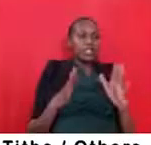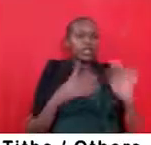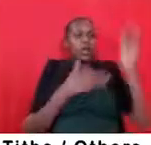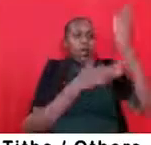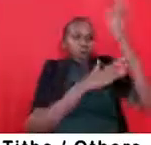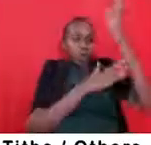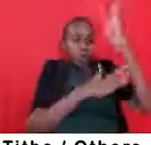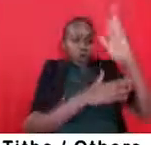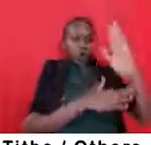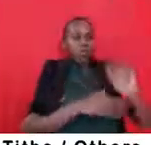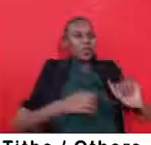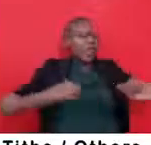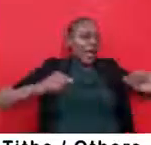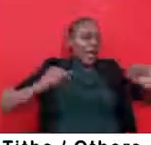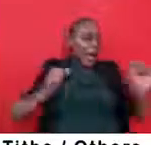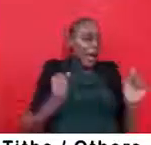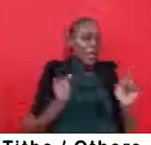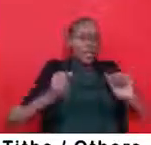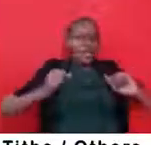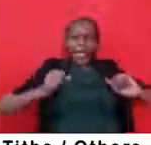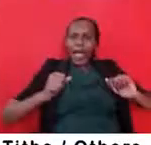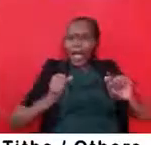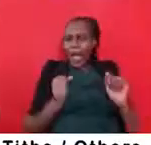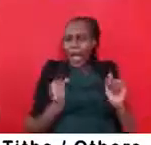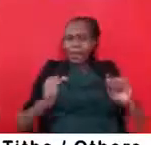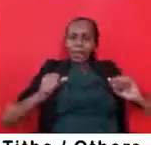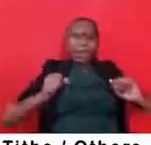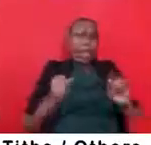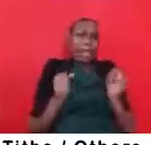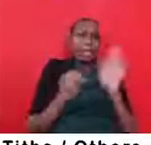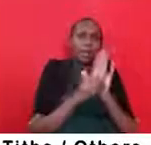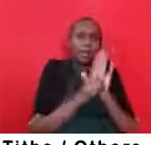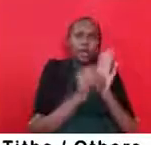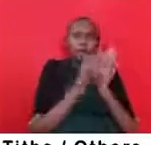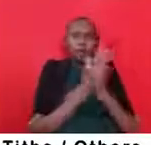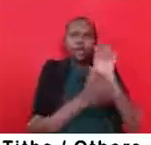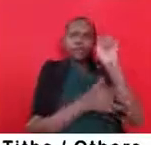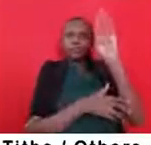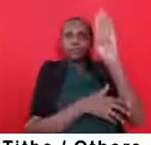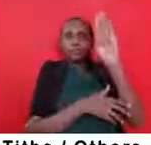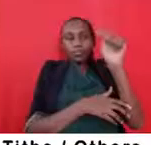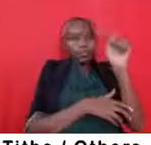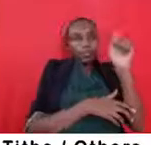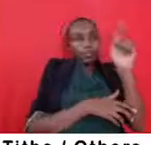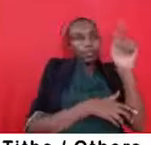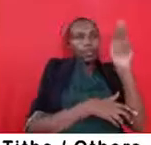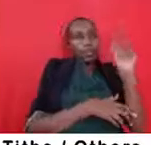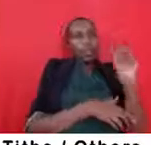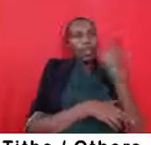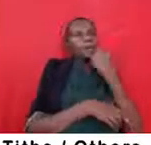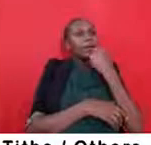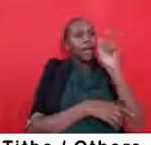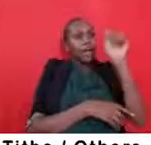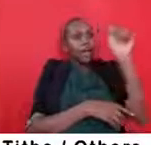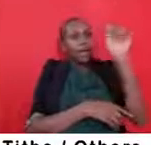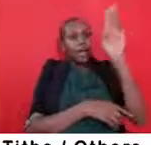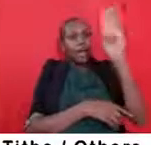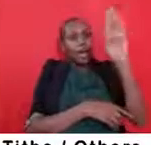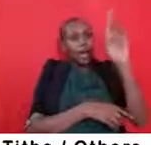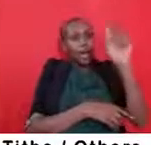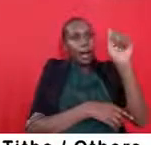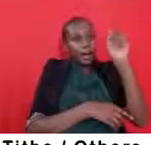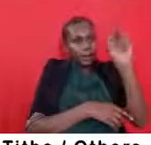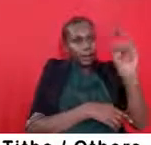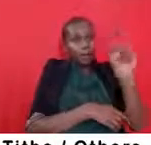Mungu alifurahi sana sana na Abraham. Akamwambia Abraham,